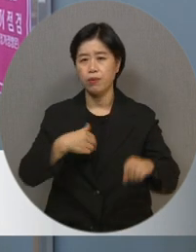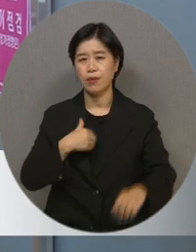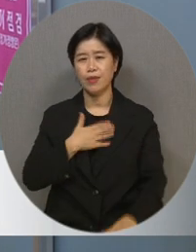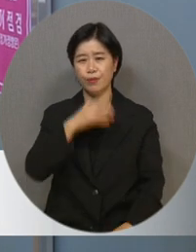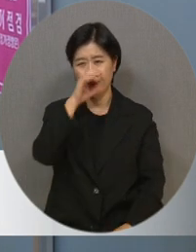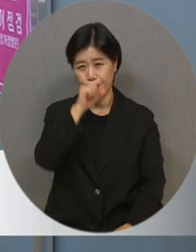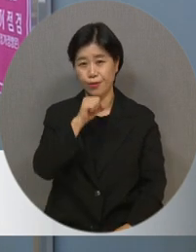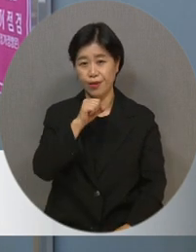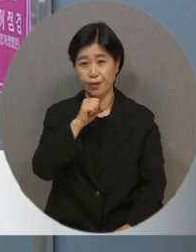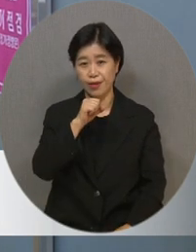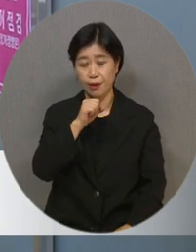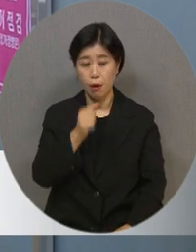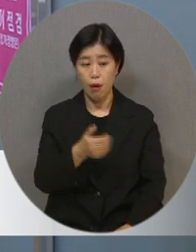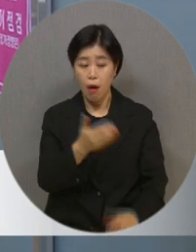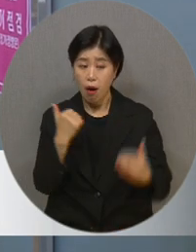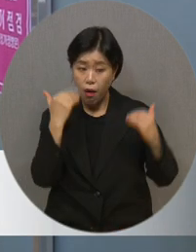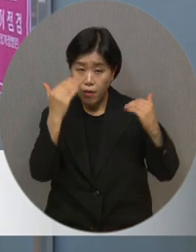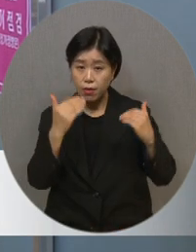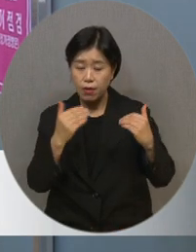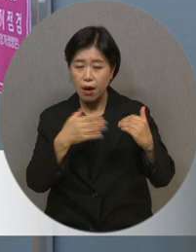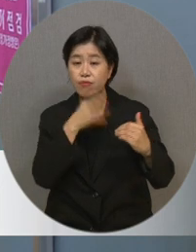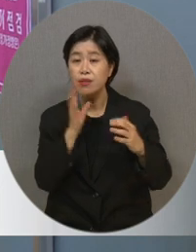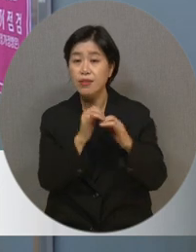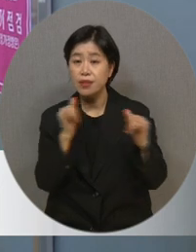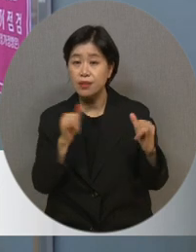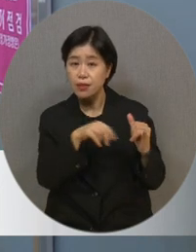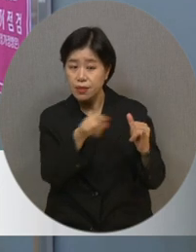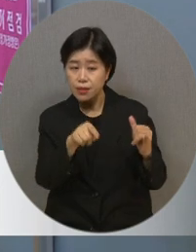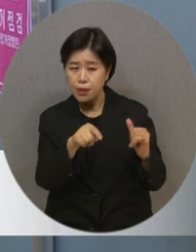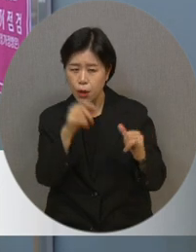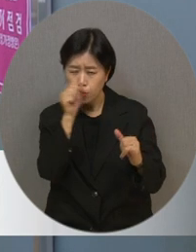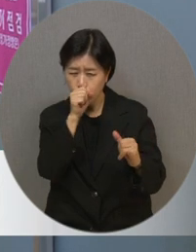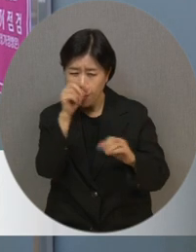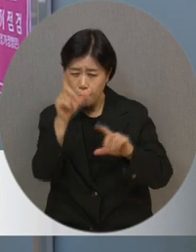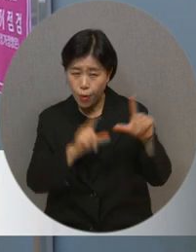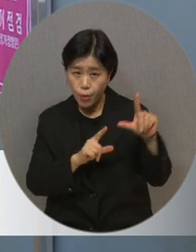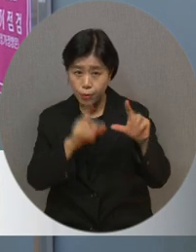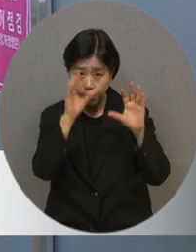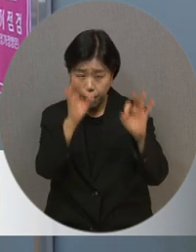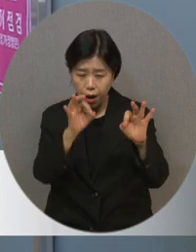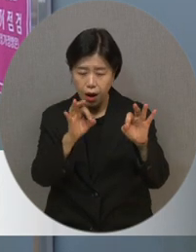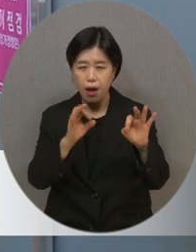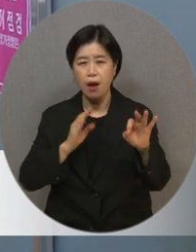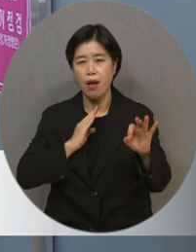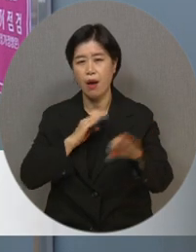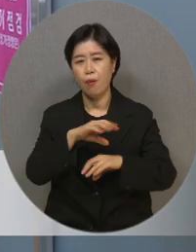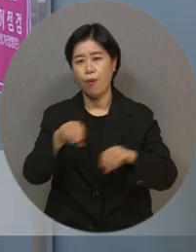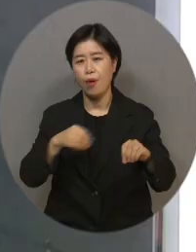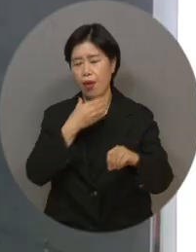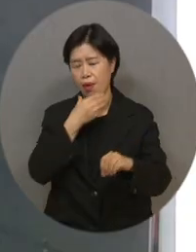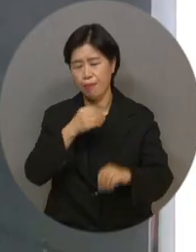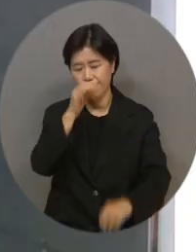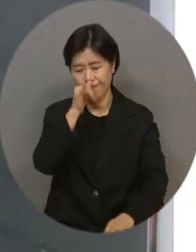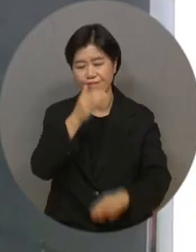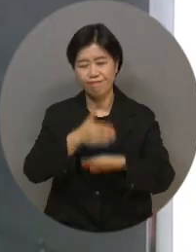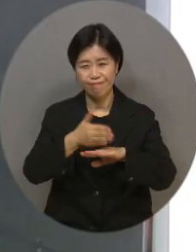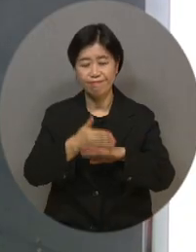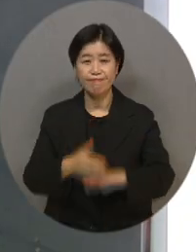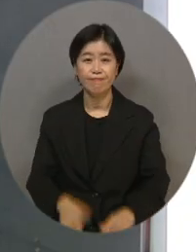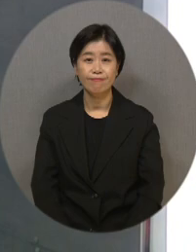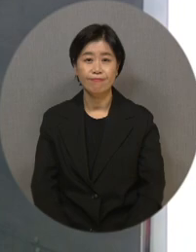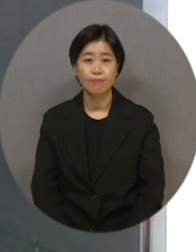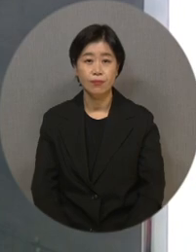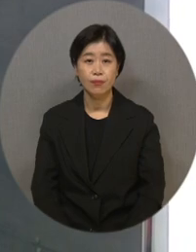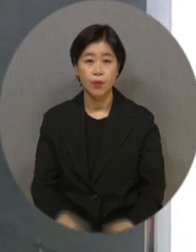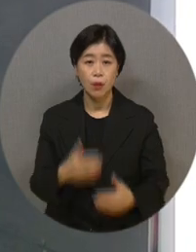좋고 어르신들이 좋아하시는 거 보고 너무 행복한 거를 느끼고 감사하게 생각합니다. 한편